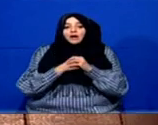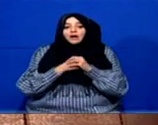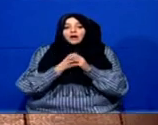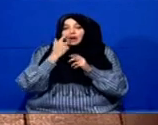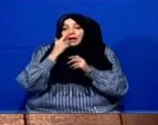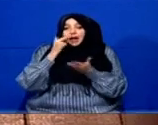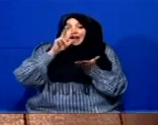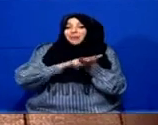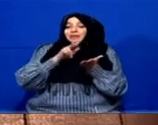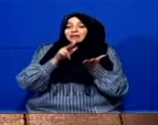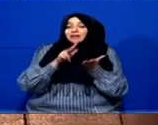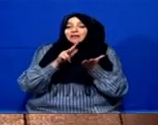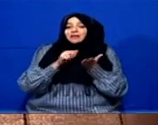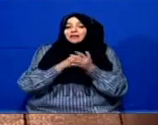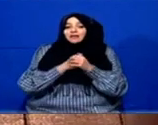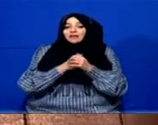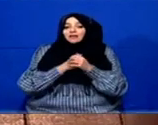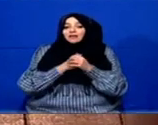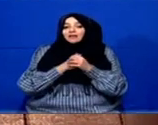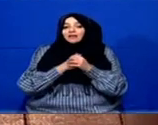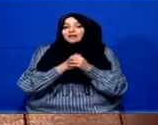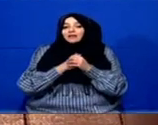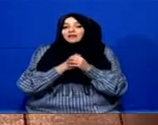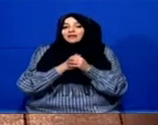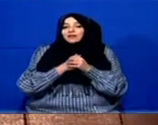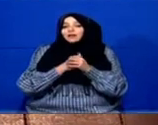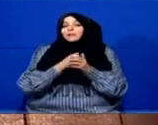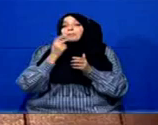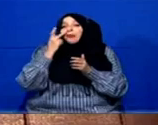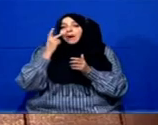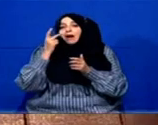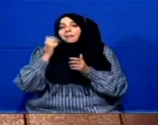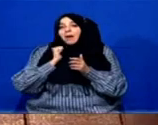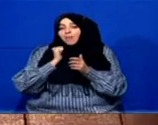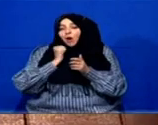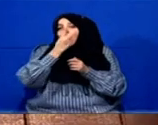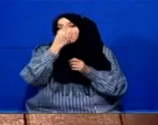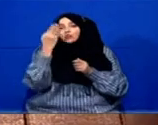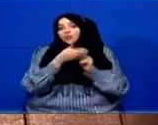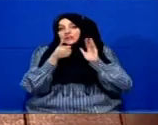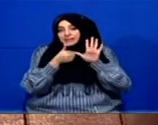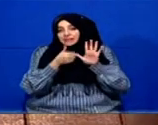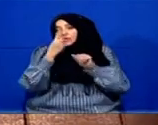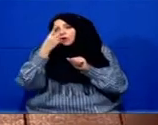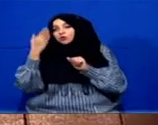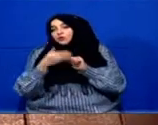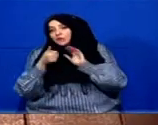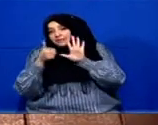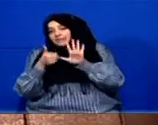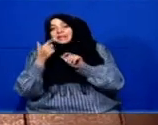طبقا لهذه الايه الاب له السدس والام لها السدس